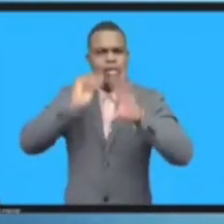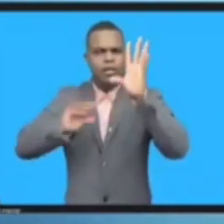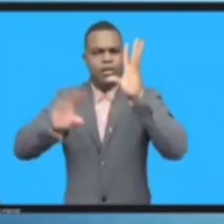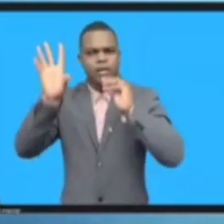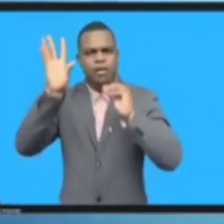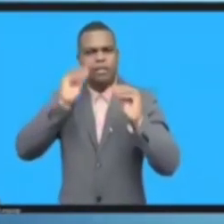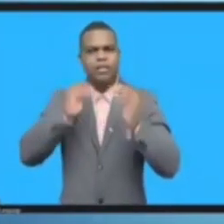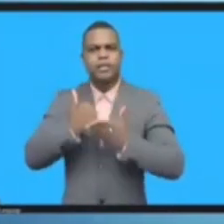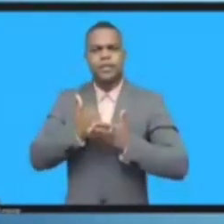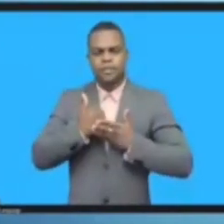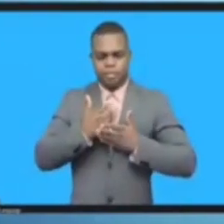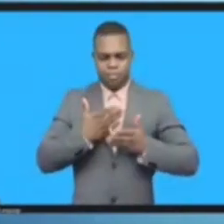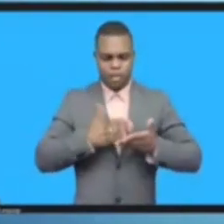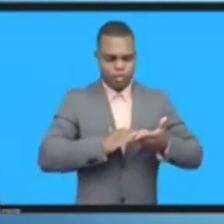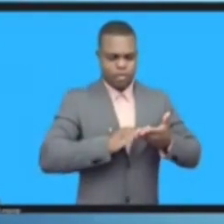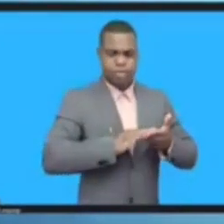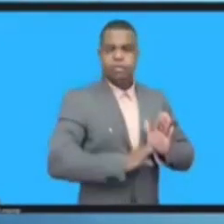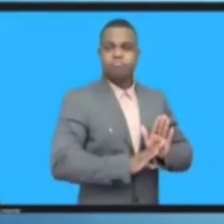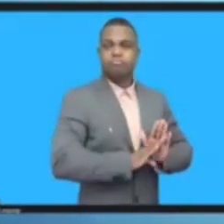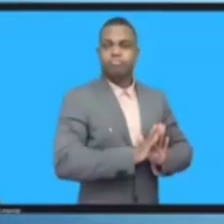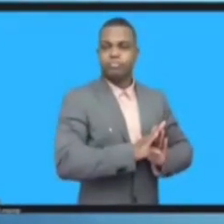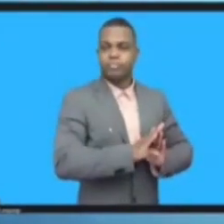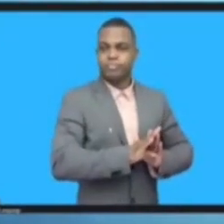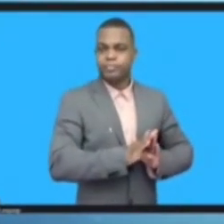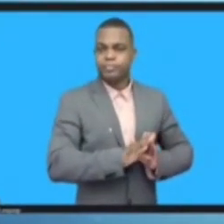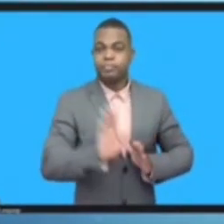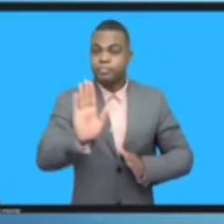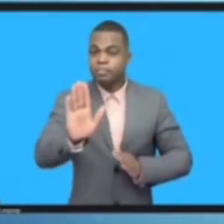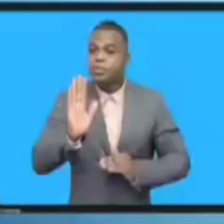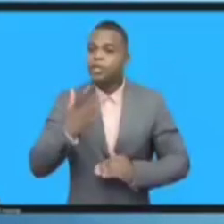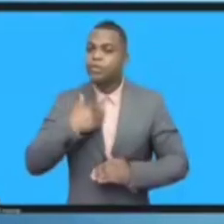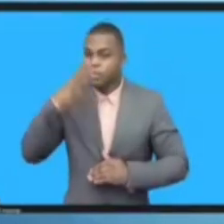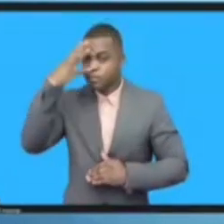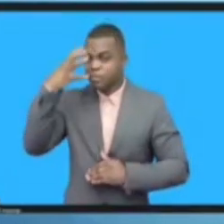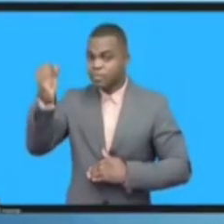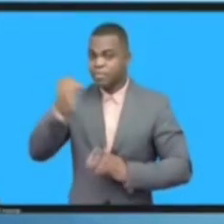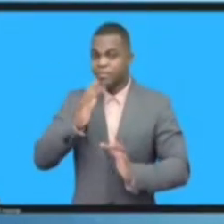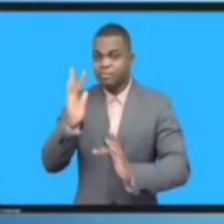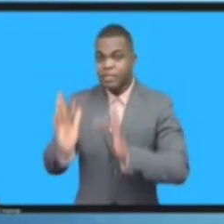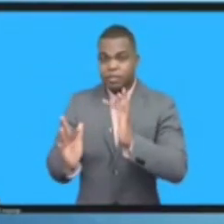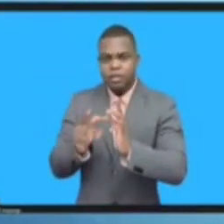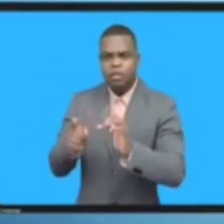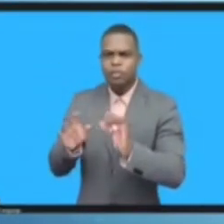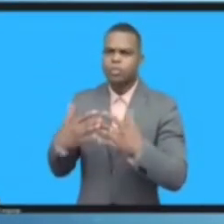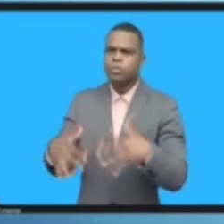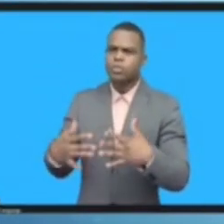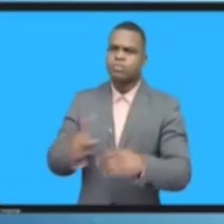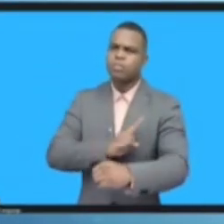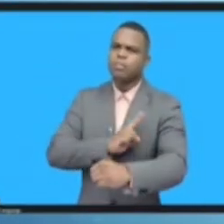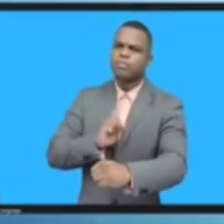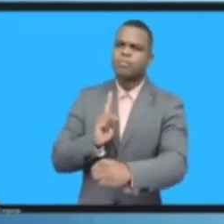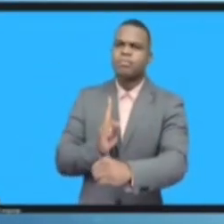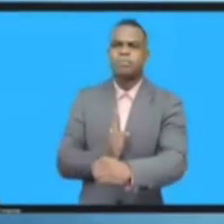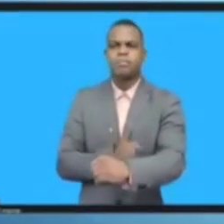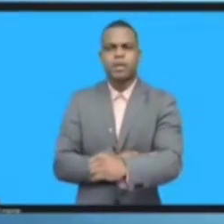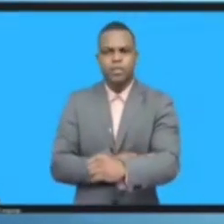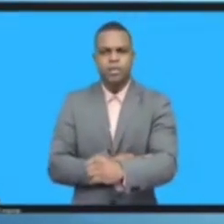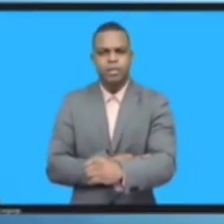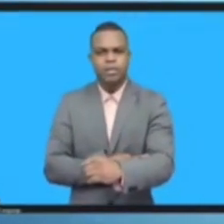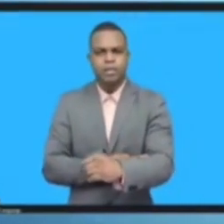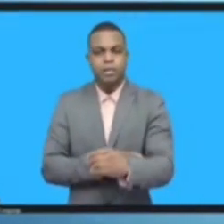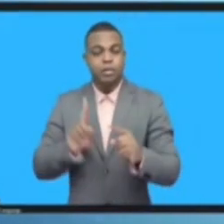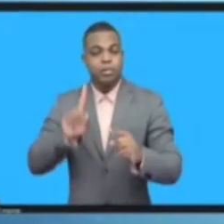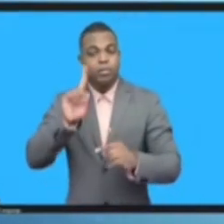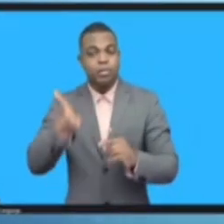endroit. L'Internet nous rapproche. L'Internet n'appartient à personne et pourtant contrôlé par tous.